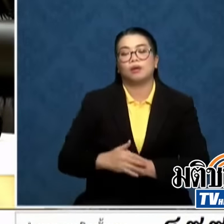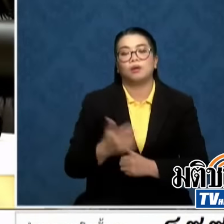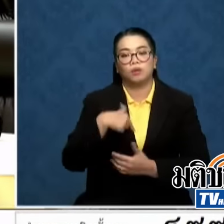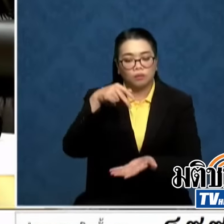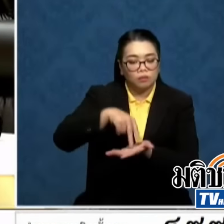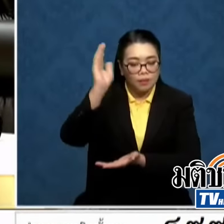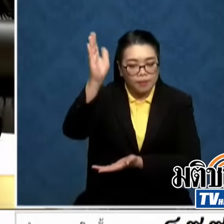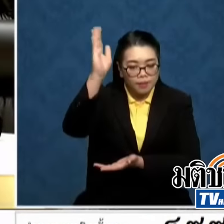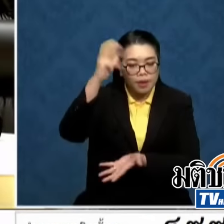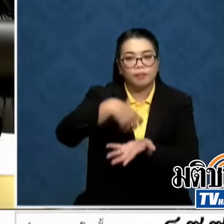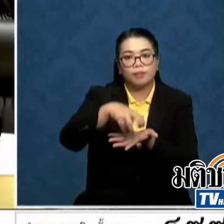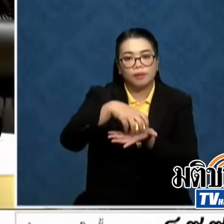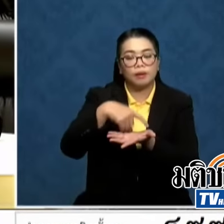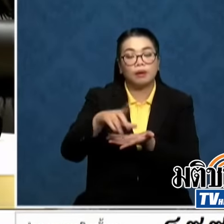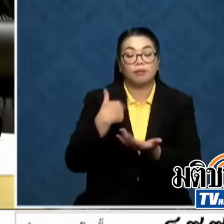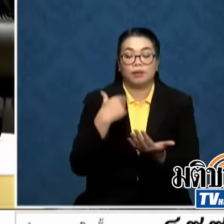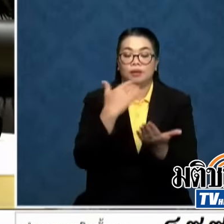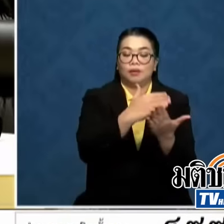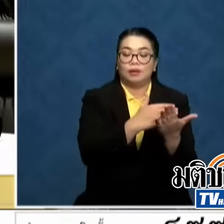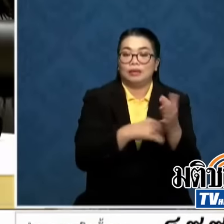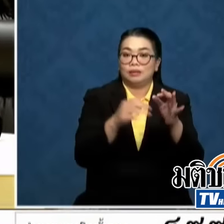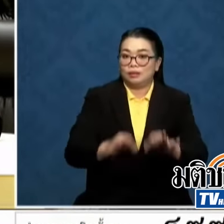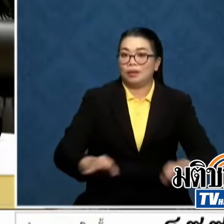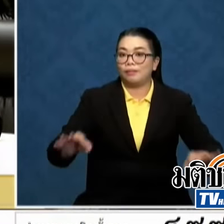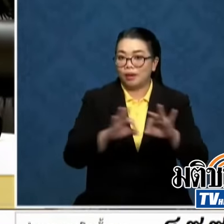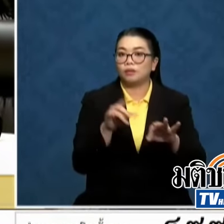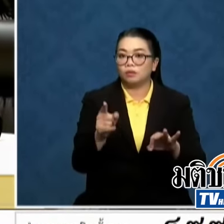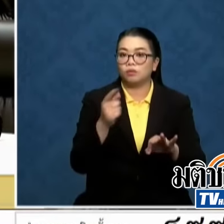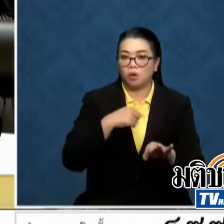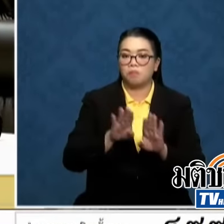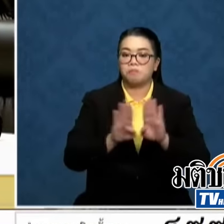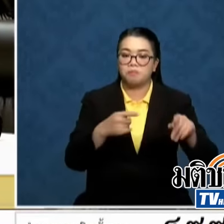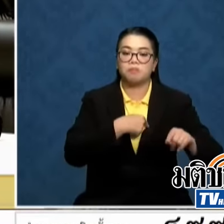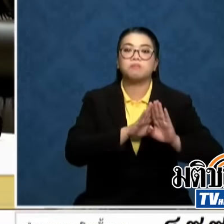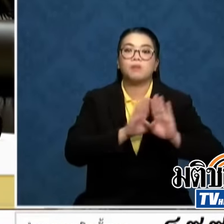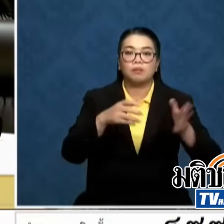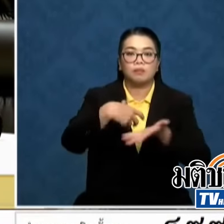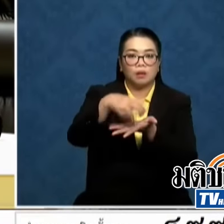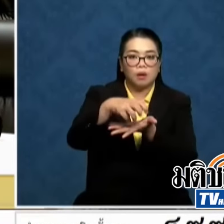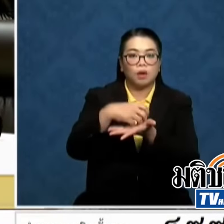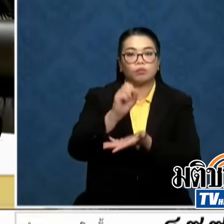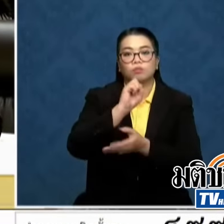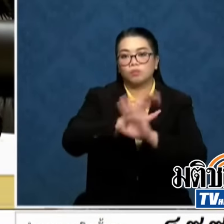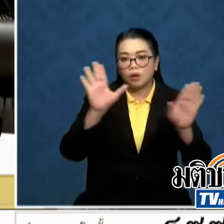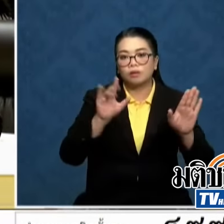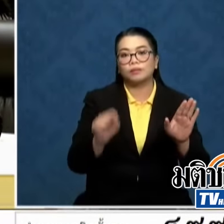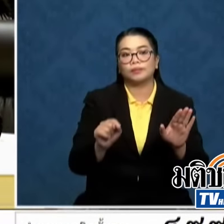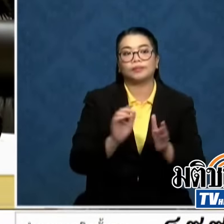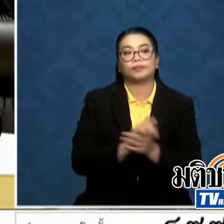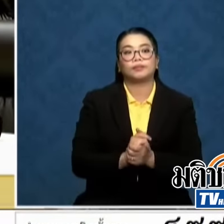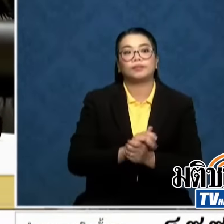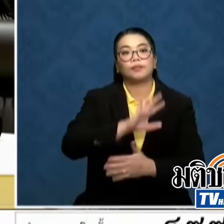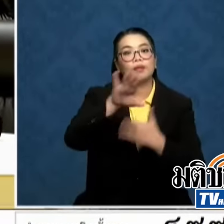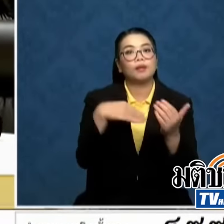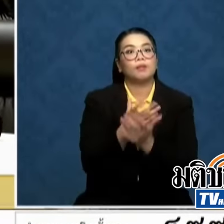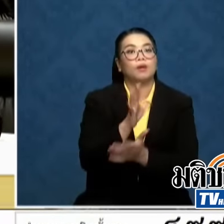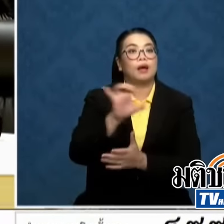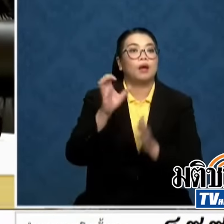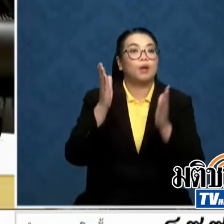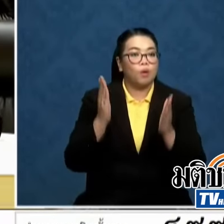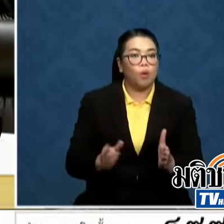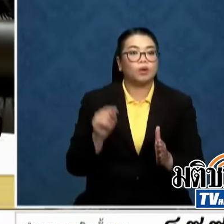และเรามีรายงานชิ้นสำคัญที่ต้องเปิดต่อเพื่อนสมาชิกสภาผู้แทนราษฎรทั้ง500คนในส